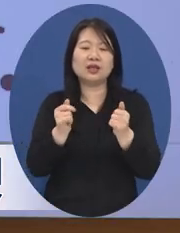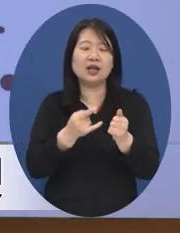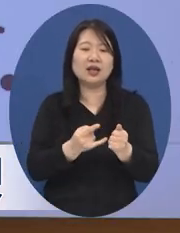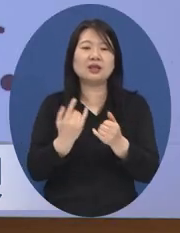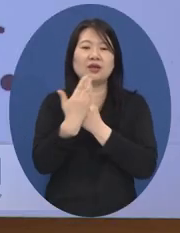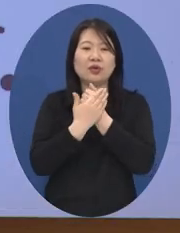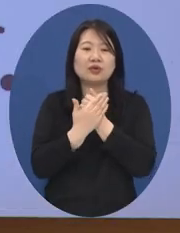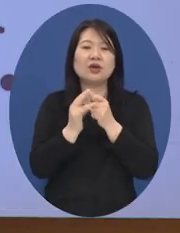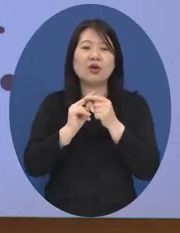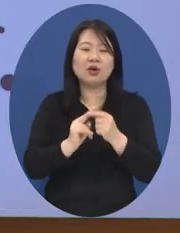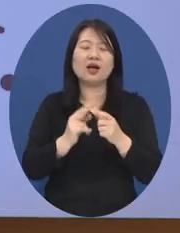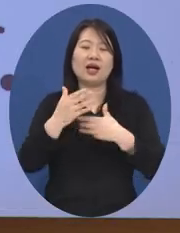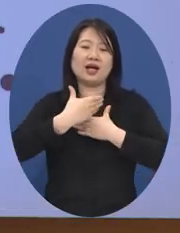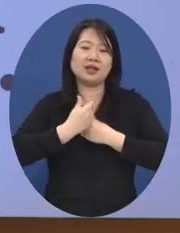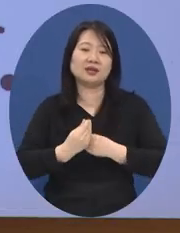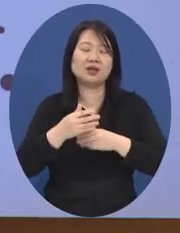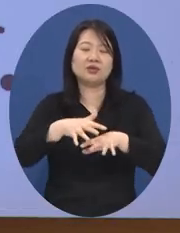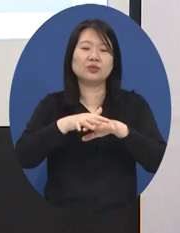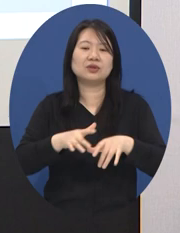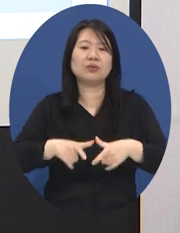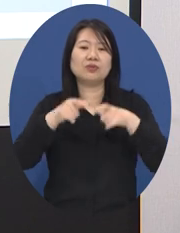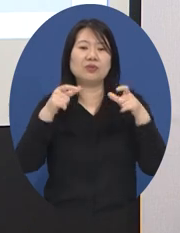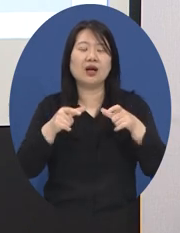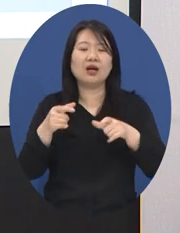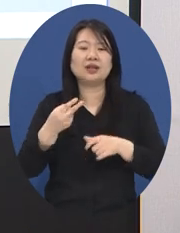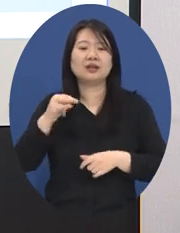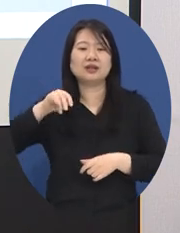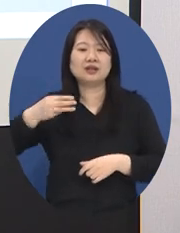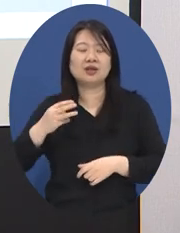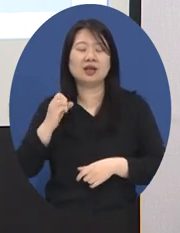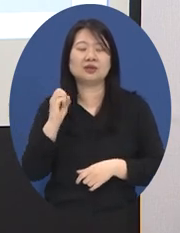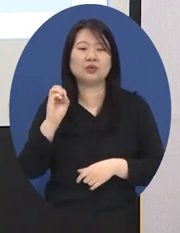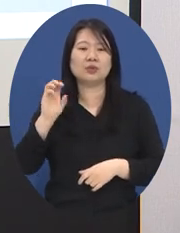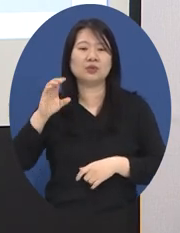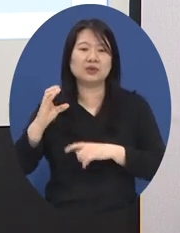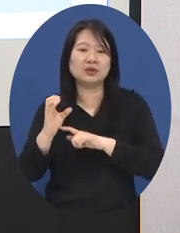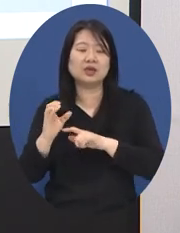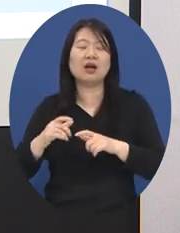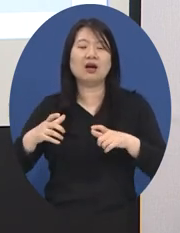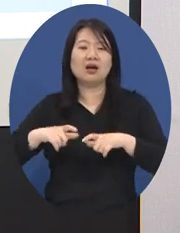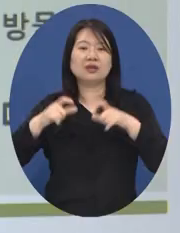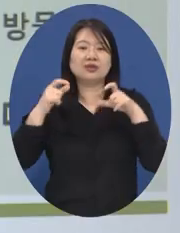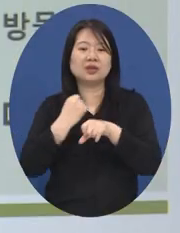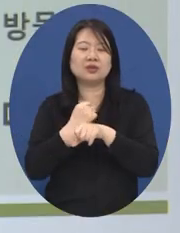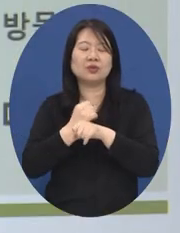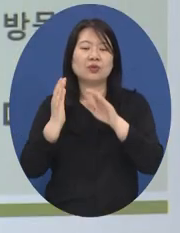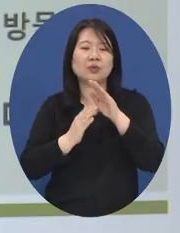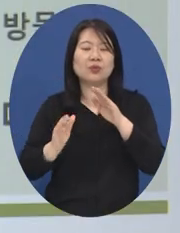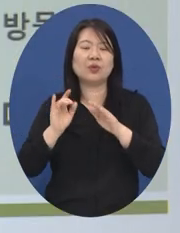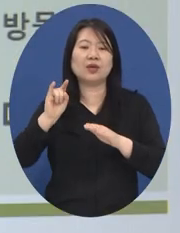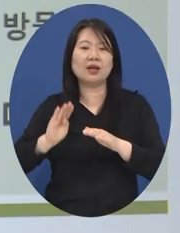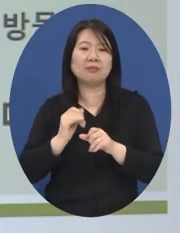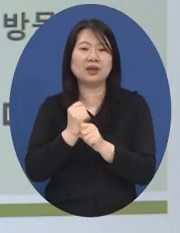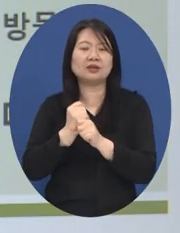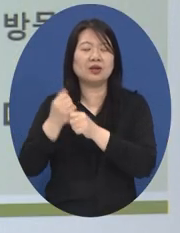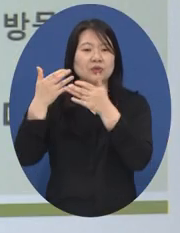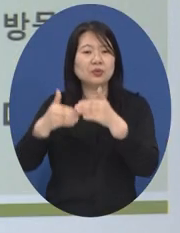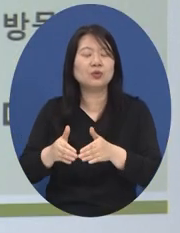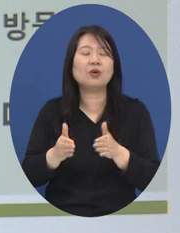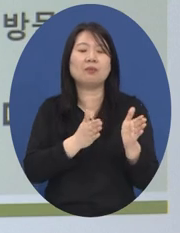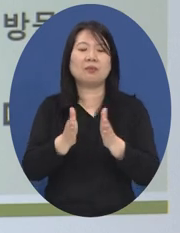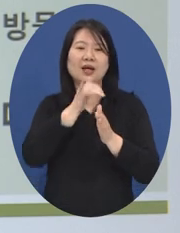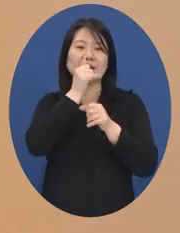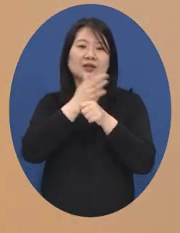처우 개선과 안전망 확보를, 국가엔 디지털 SOC 확충을 해주는 공공배달앱이 만들어질 조건이 갖춰져